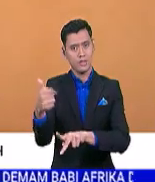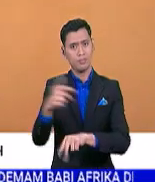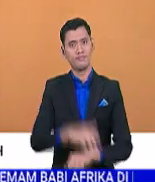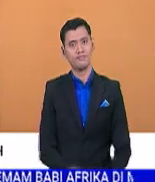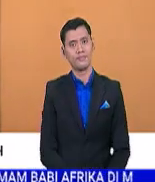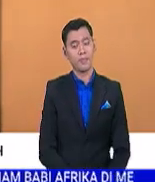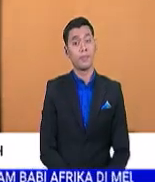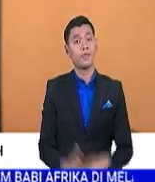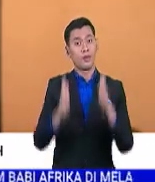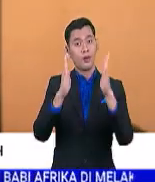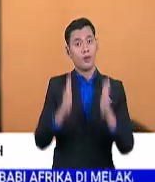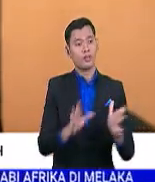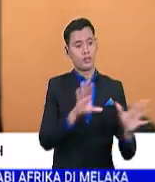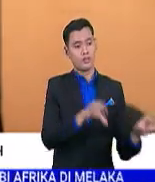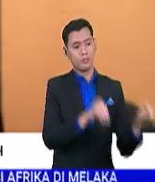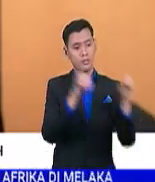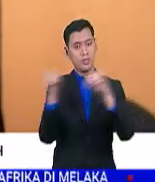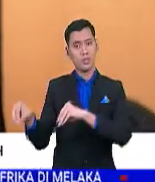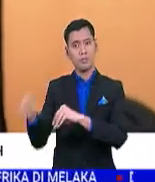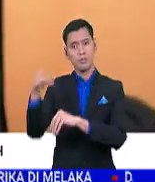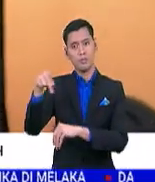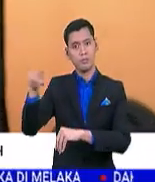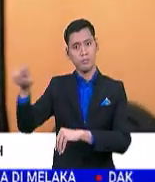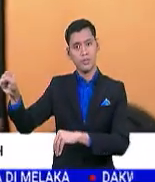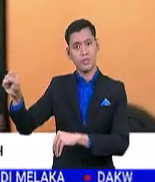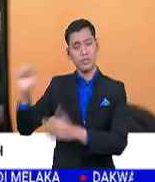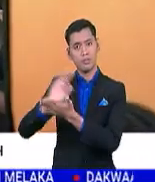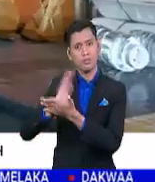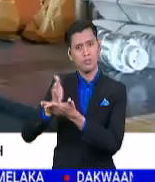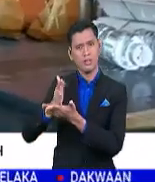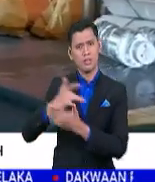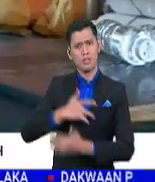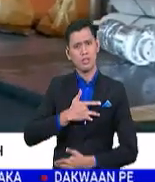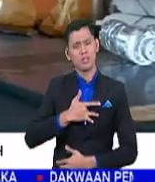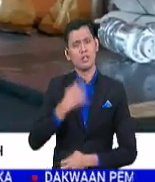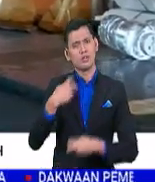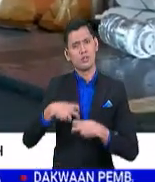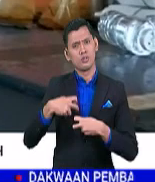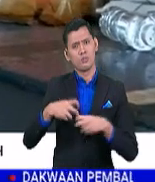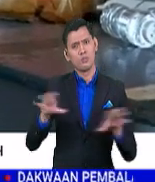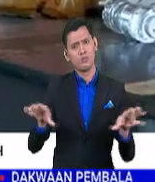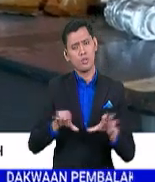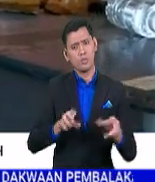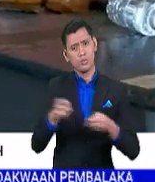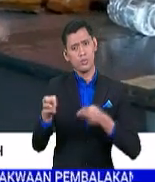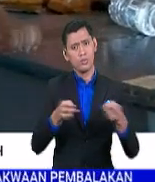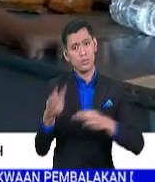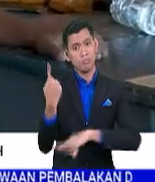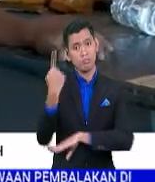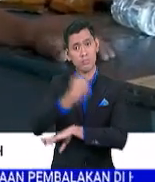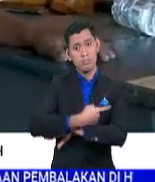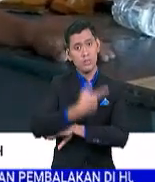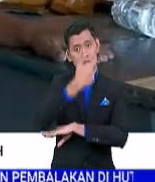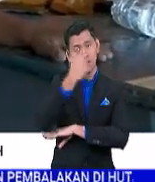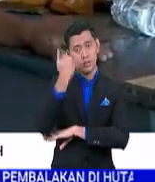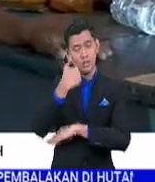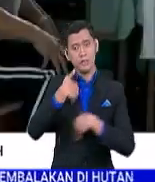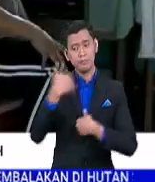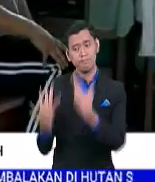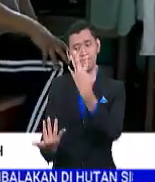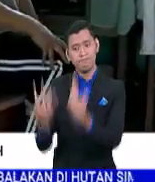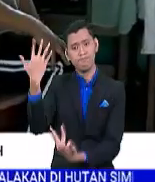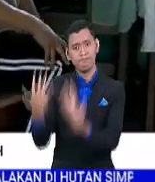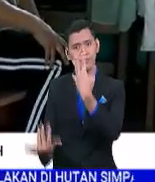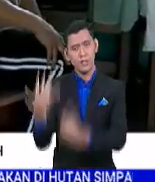Menurut penduduk, mereka yang berpindah ke Pusat Pemindahan Sementara PPS mengalami kesukaran untuk melakukan urusan harian. Selain itu,